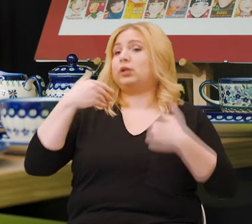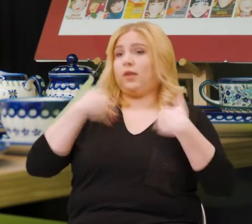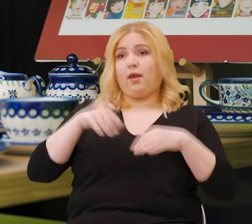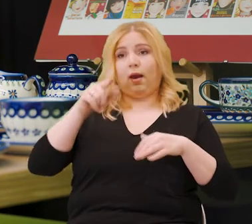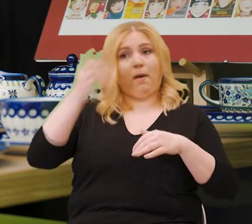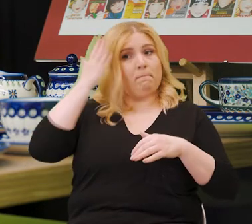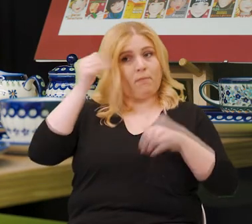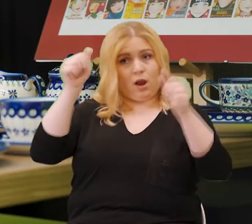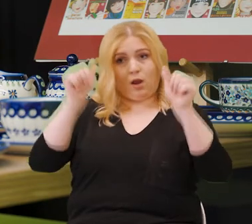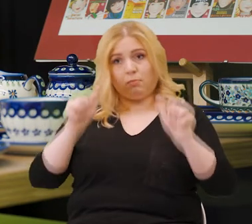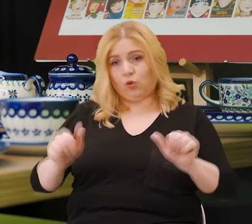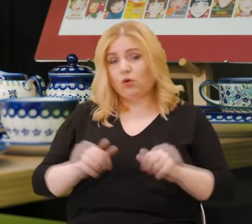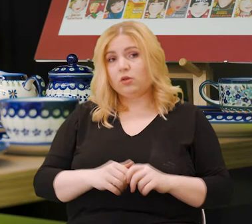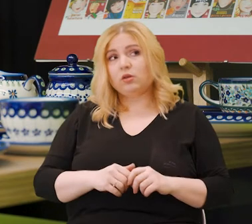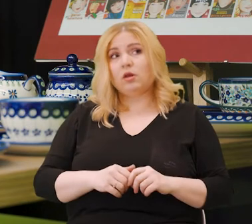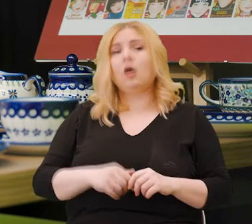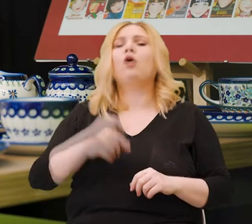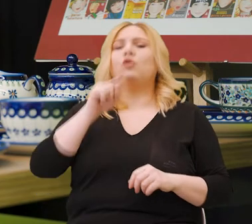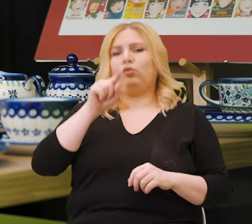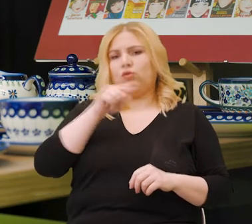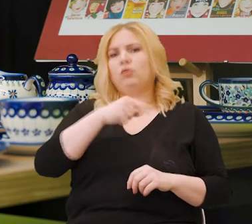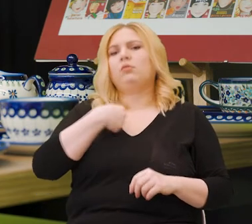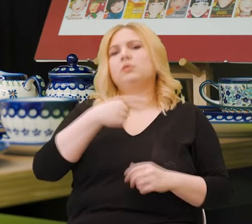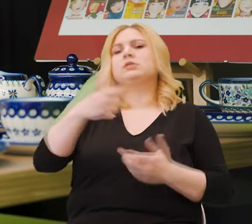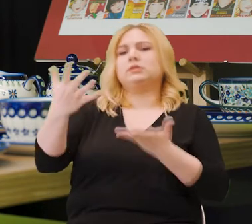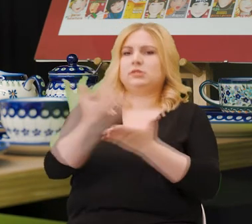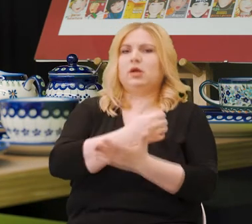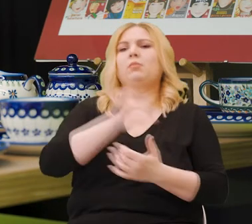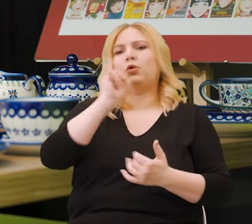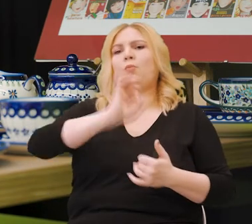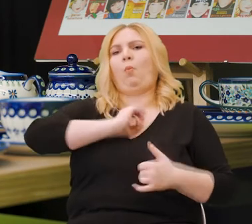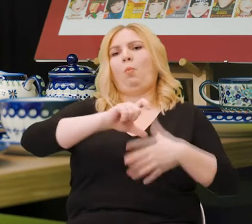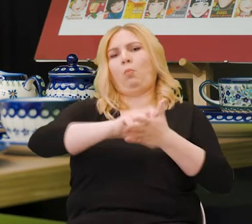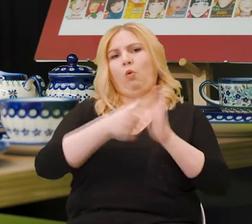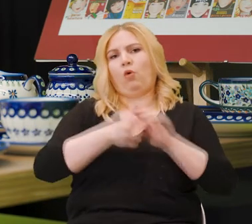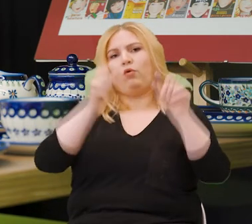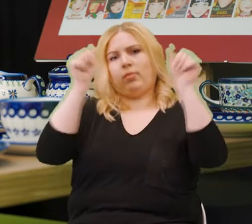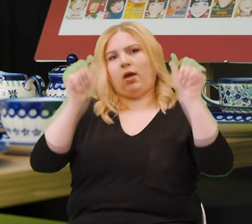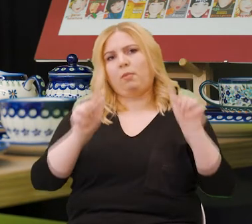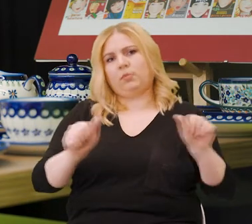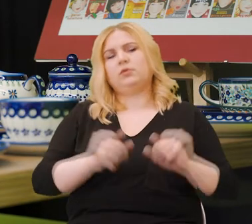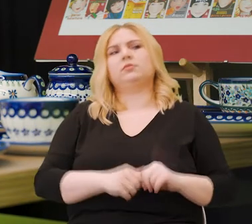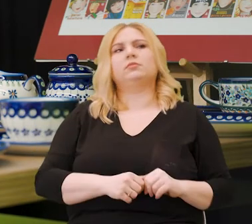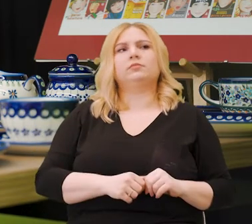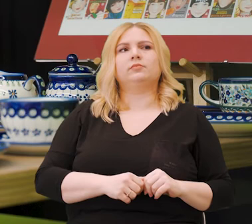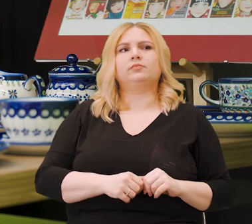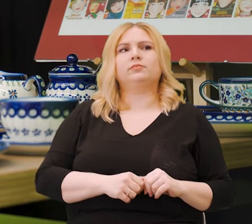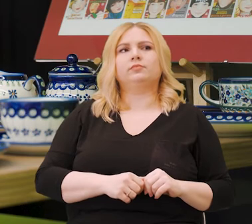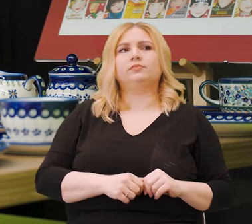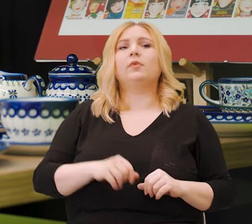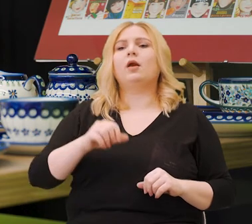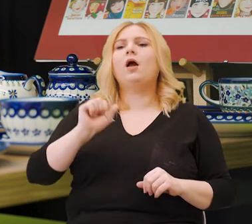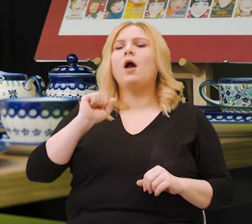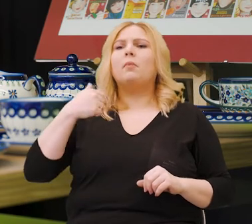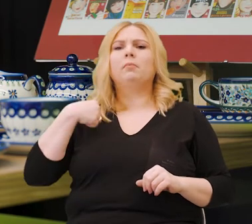na tę historyczną pamiątkę nie reflektuje, to oni ją chętnie powieszą w swoim pokoju. Ale my z Florkiem